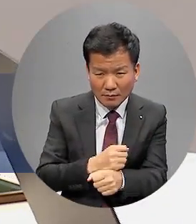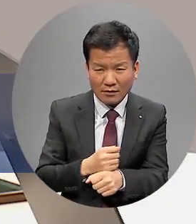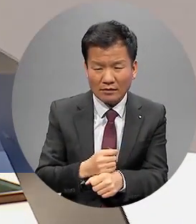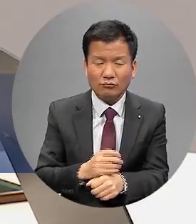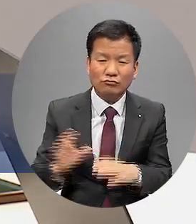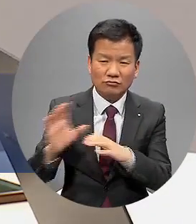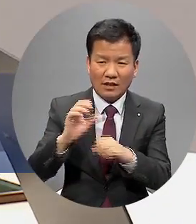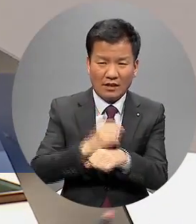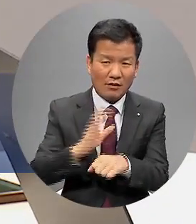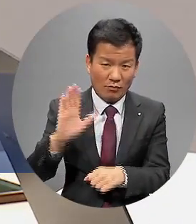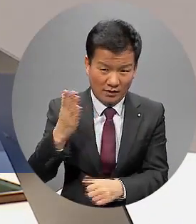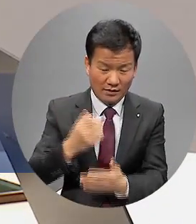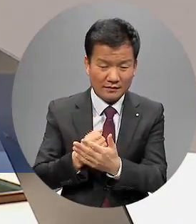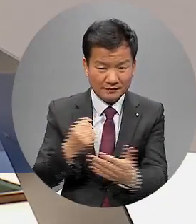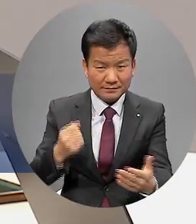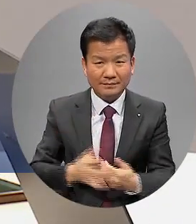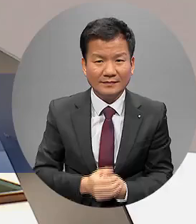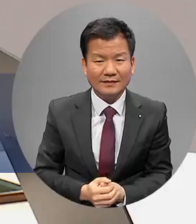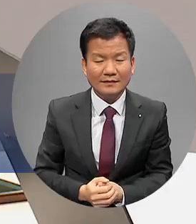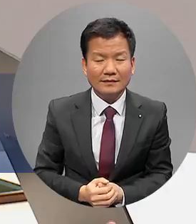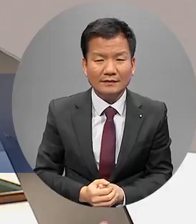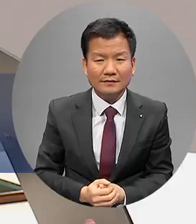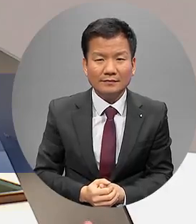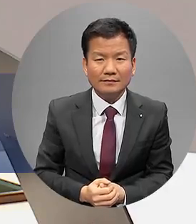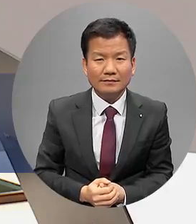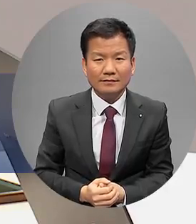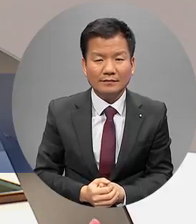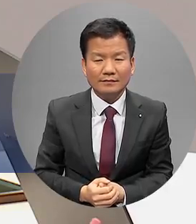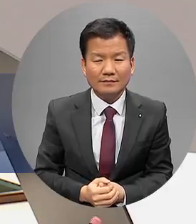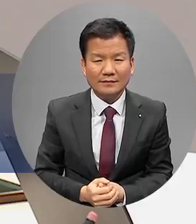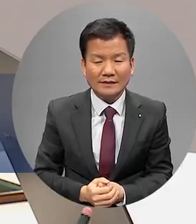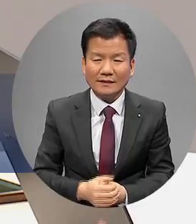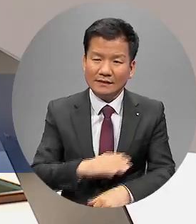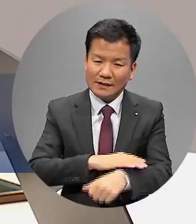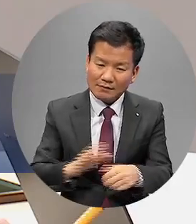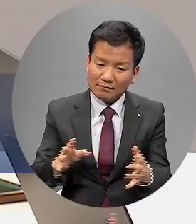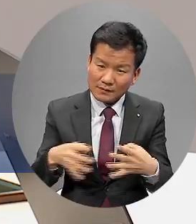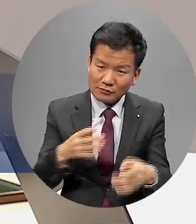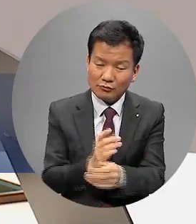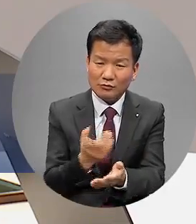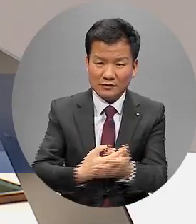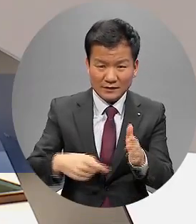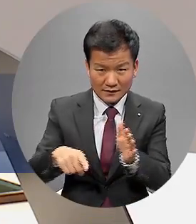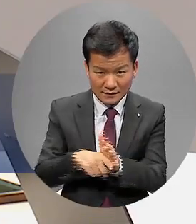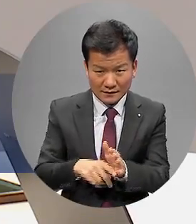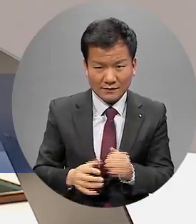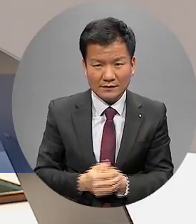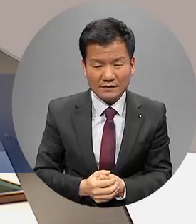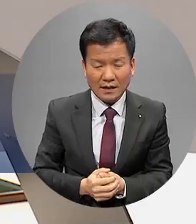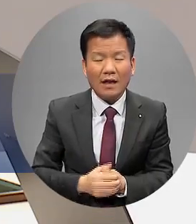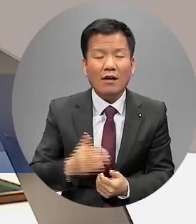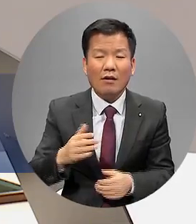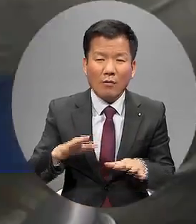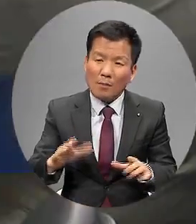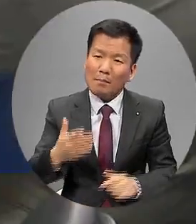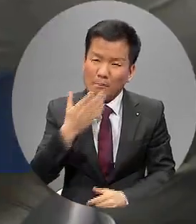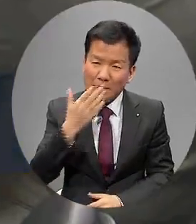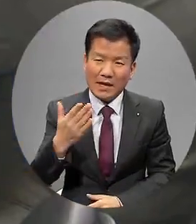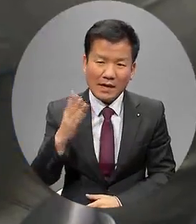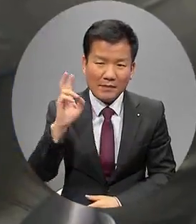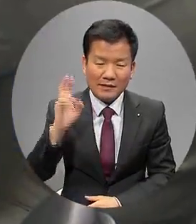될 거니까 그래서 이제 거기서 합의가 돼서 이렇게 올라갈 건데 요것도 잘 되어 보고